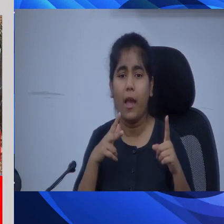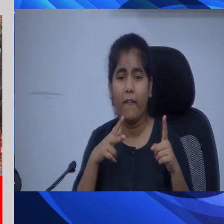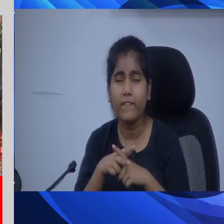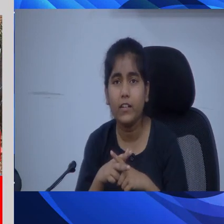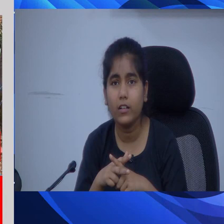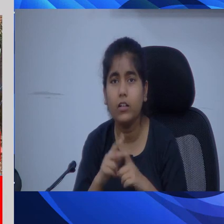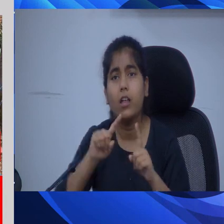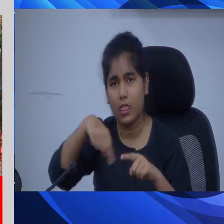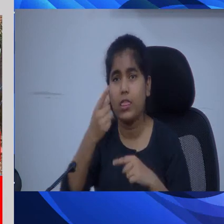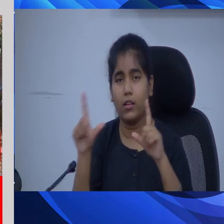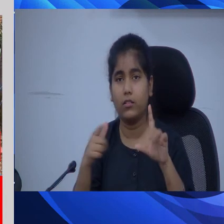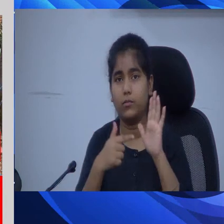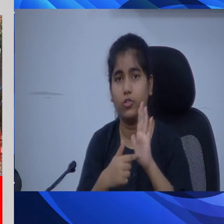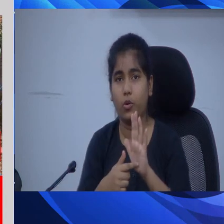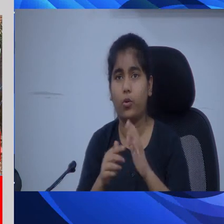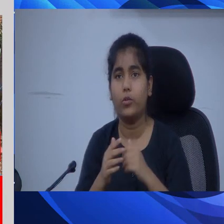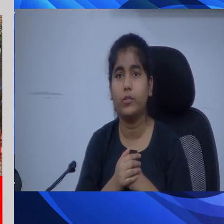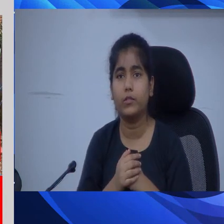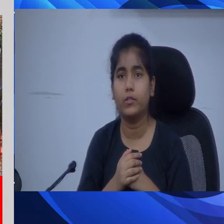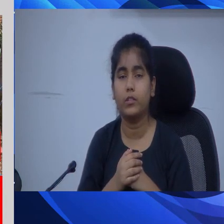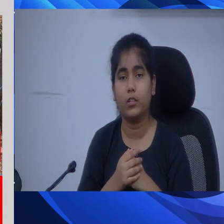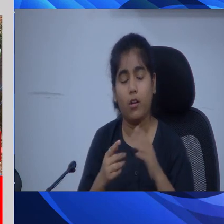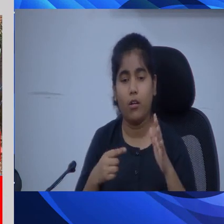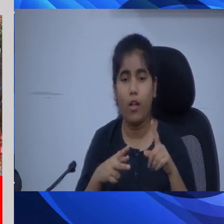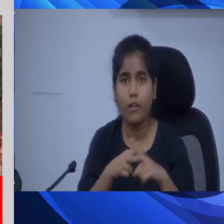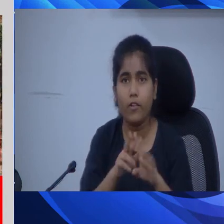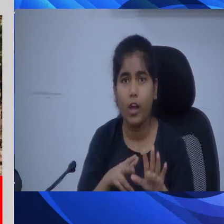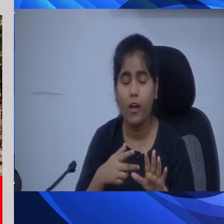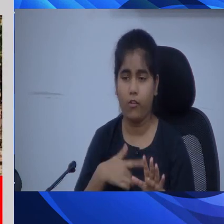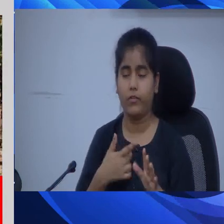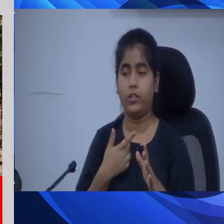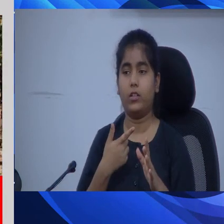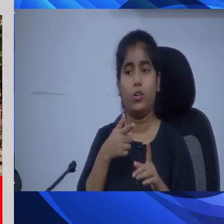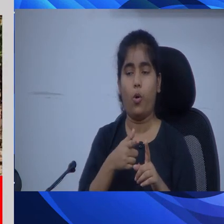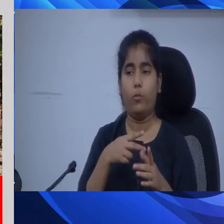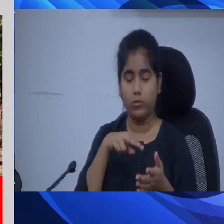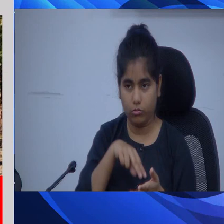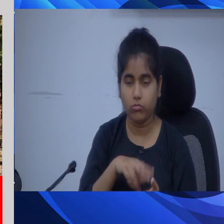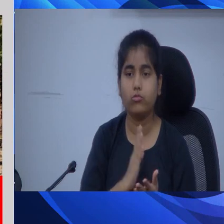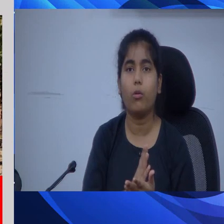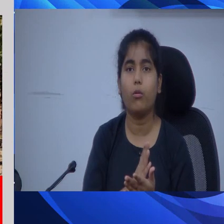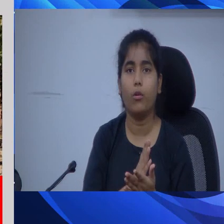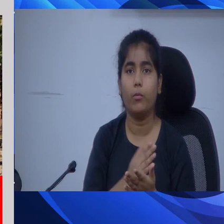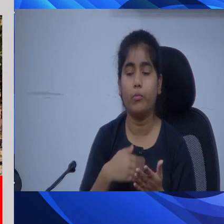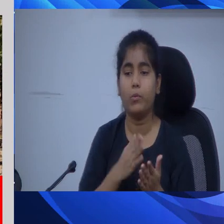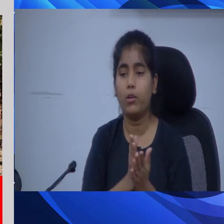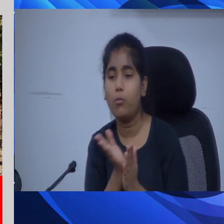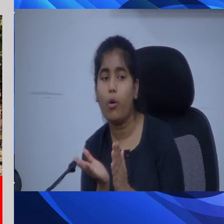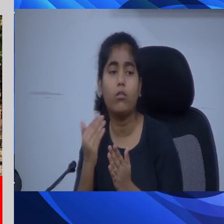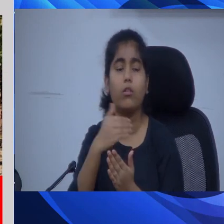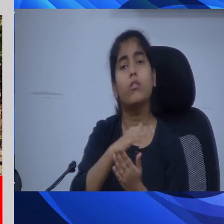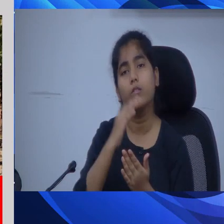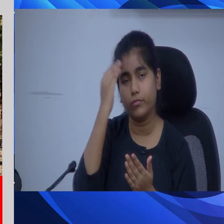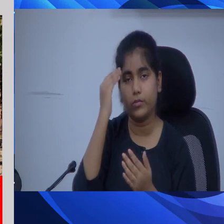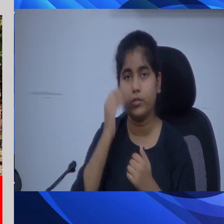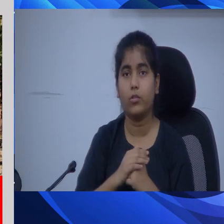और जहाँ पर कोई डिस्टर्बेंस आ रही होती है, मैं एक अगली स्लाइड में आपको दिखाऊंगी, वहाँ पर वो जान जाते हैं कि नहीं, यहाँ मुझे थोड़ा ठहरना है, यहाँ से